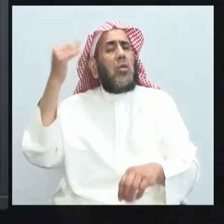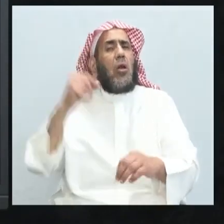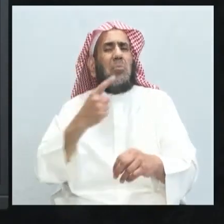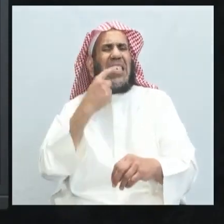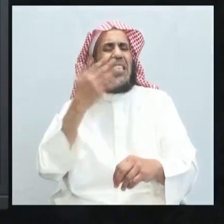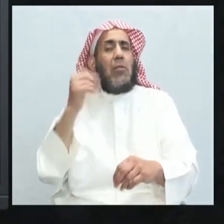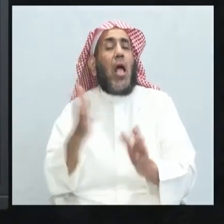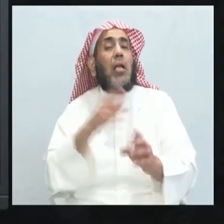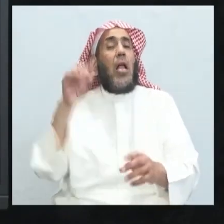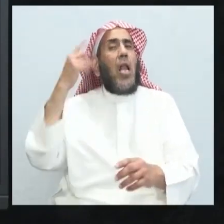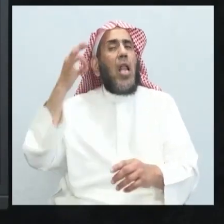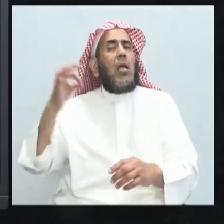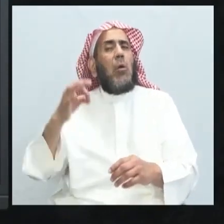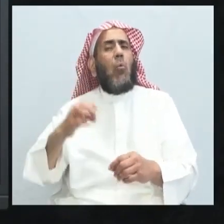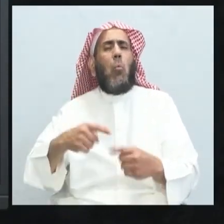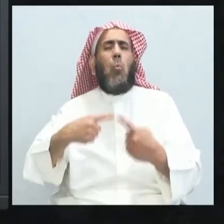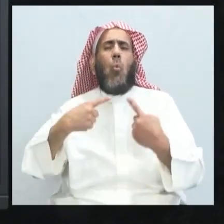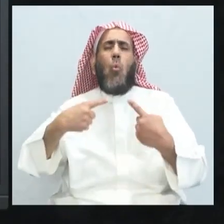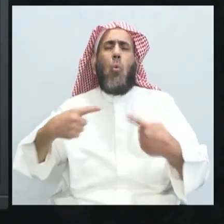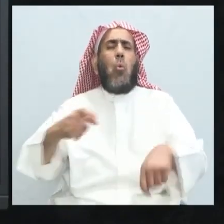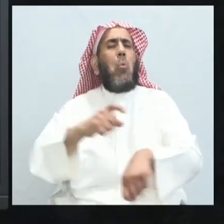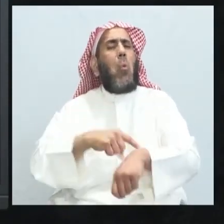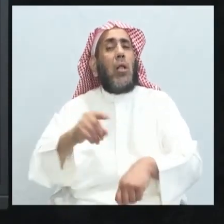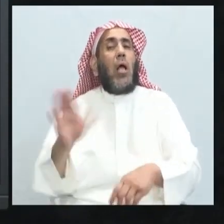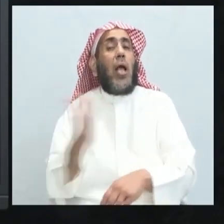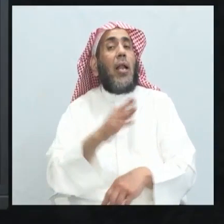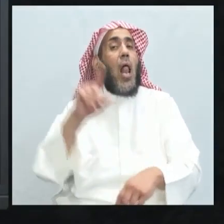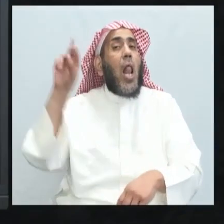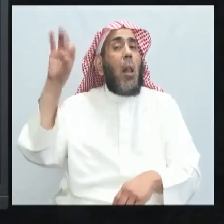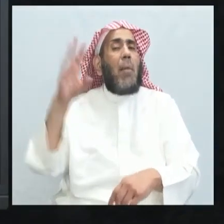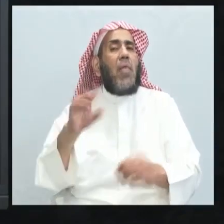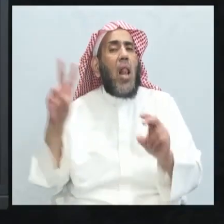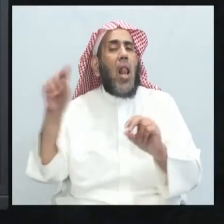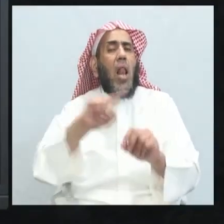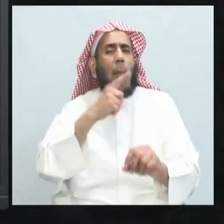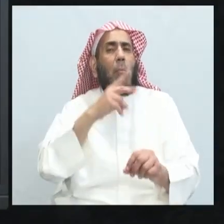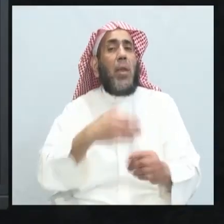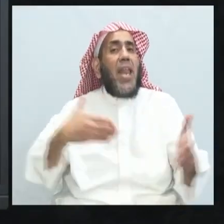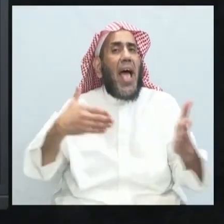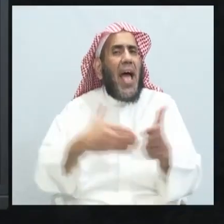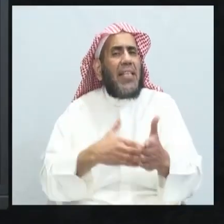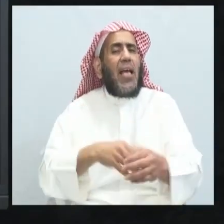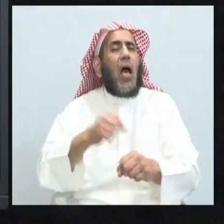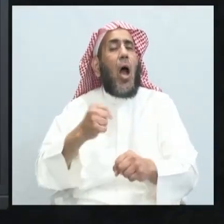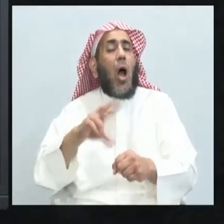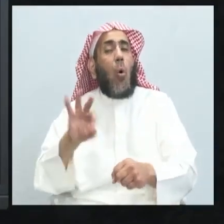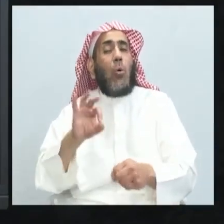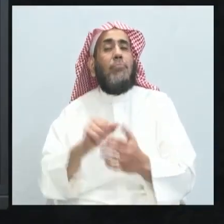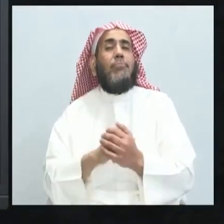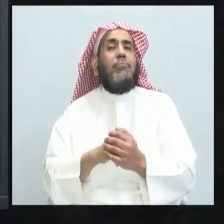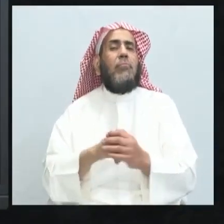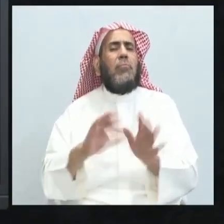في الحكمه لكن الحكمه تصلح في في كل وقت لكن المثل لابد من حادثه او من